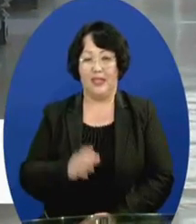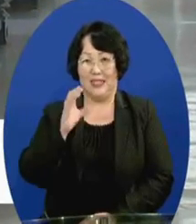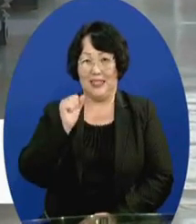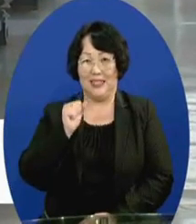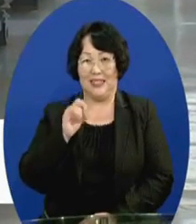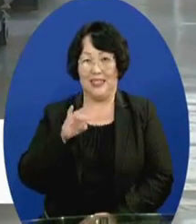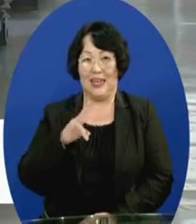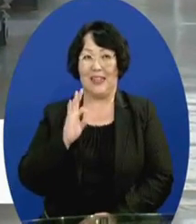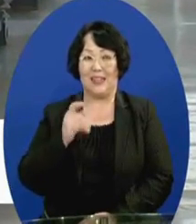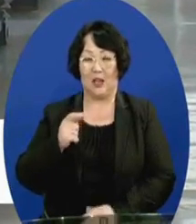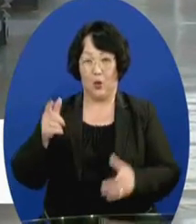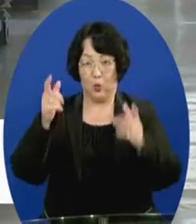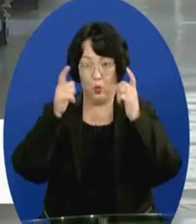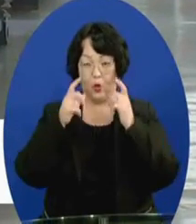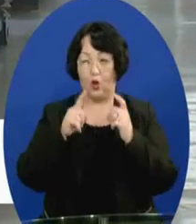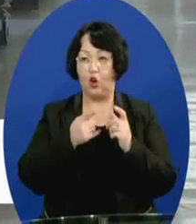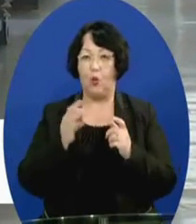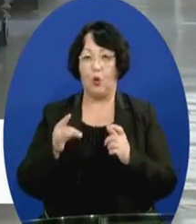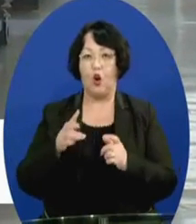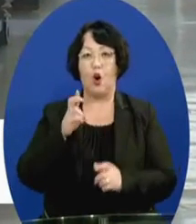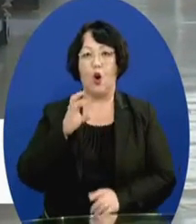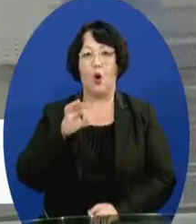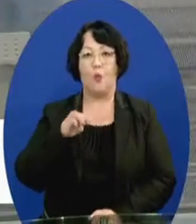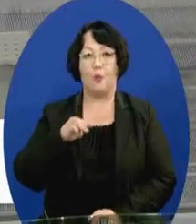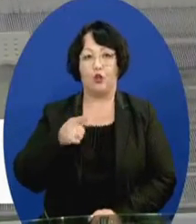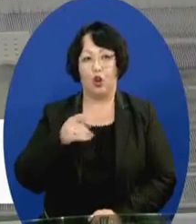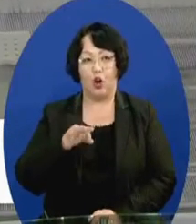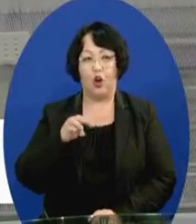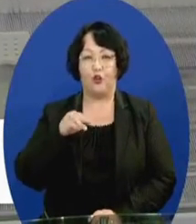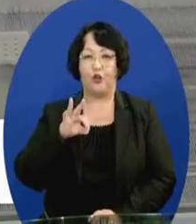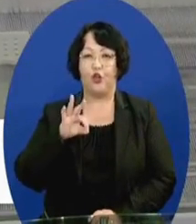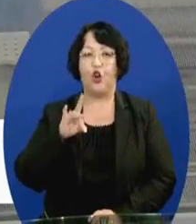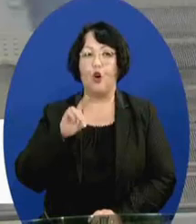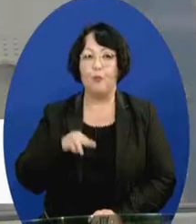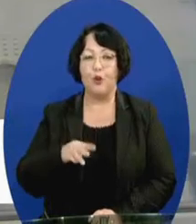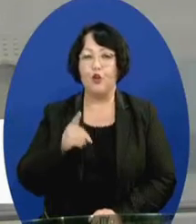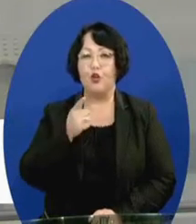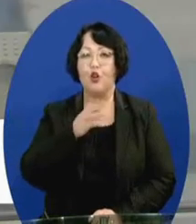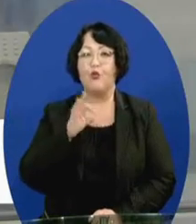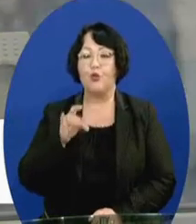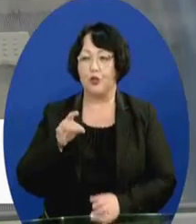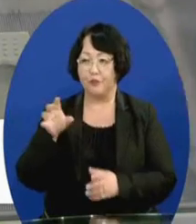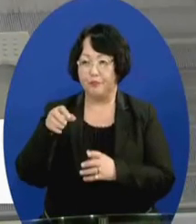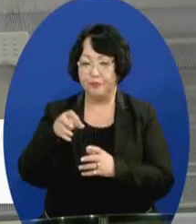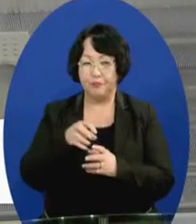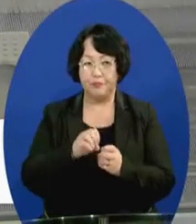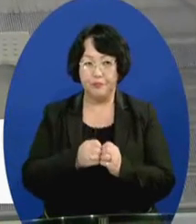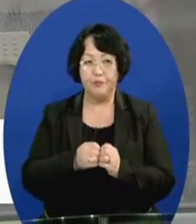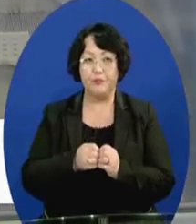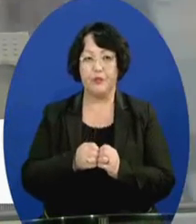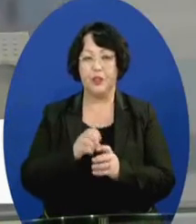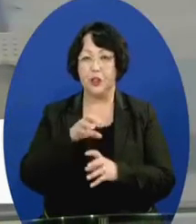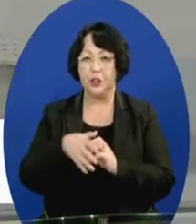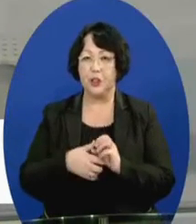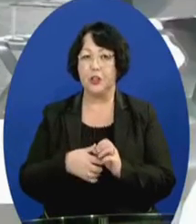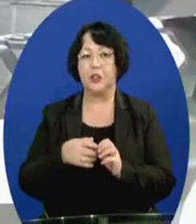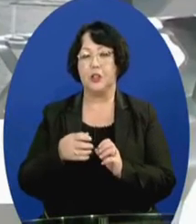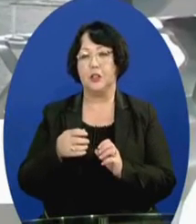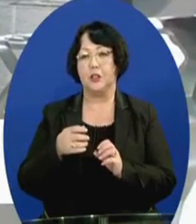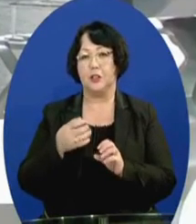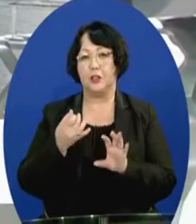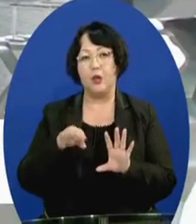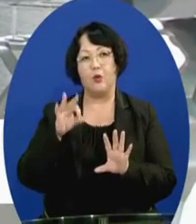Сарлагын хөөр болон бодлого төрмийн нөөц бол бүр маш бага хэмжээтэй. Энэ нь бол одоо бараг дэлхийн нийт бодлого төрмийн нөөцийн